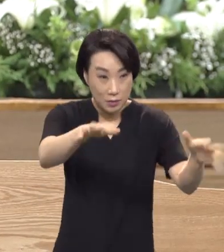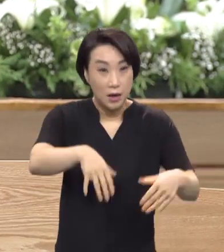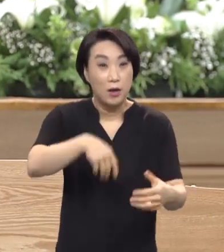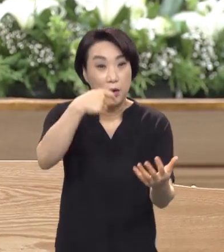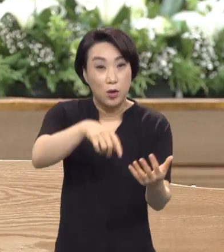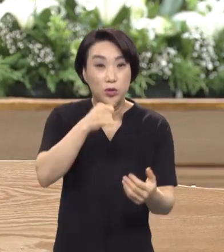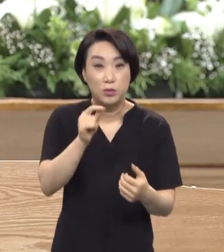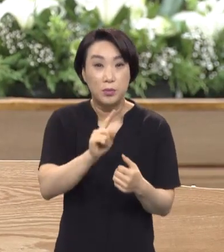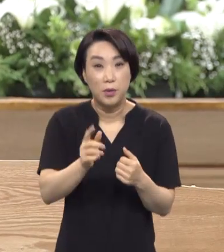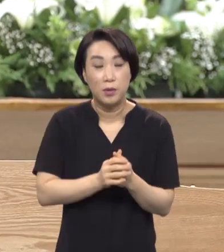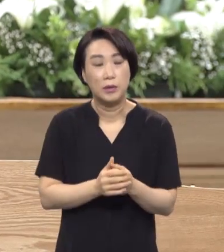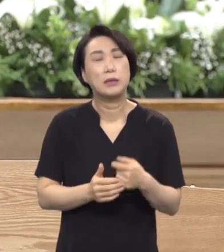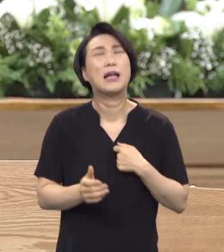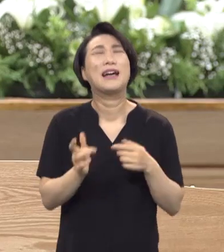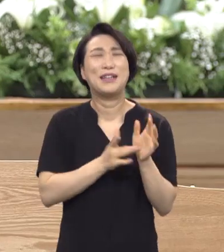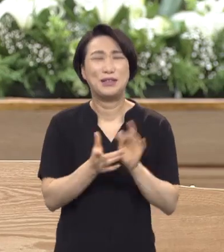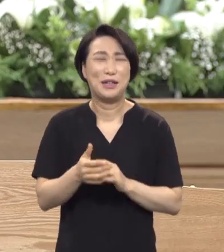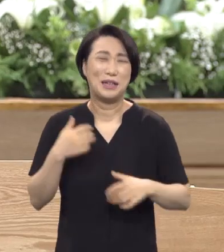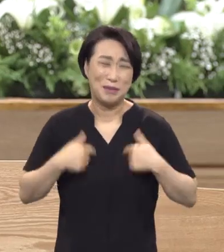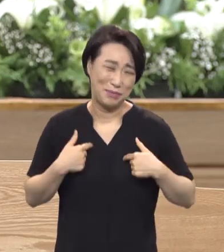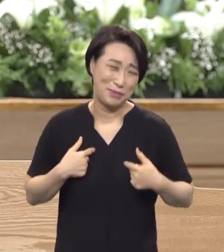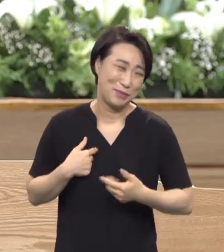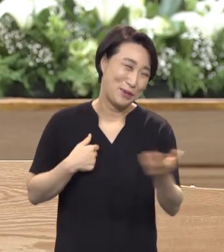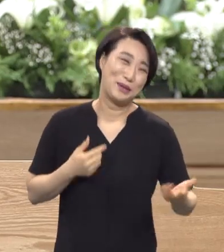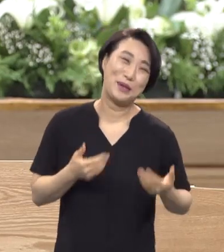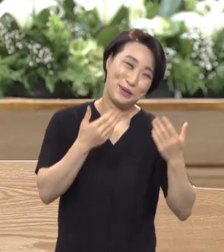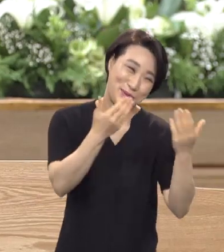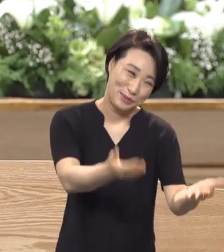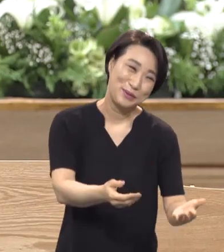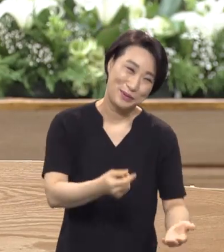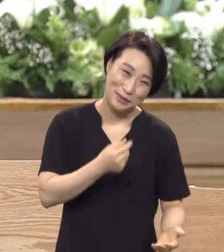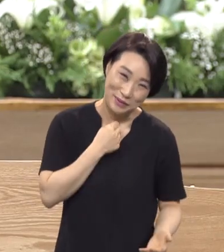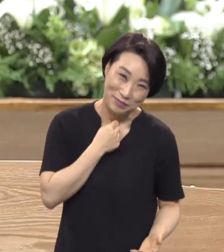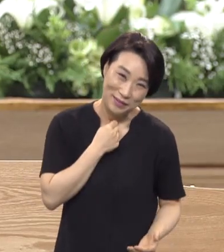했어요? 나의 기쁨을 너에게 주려왔다.